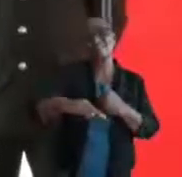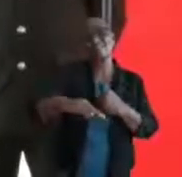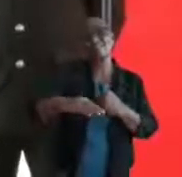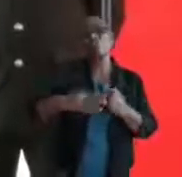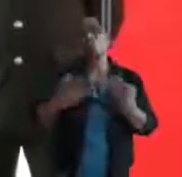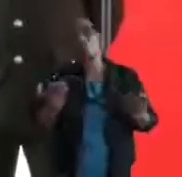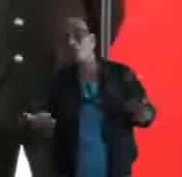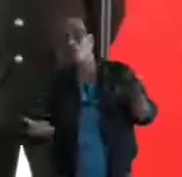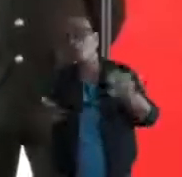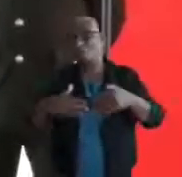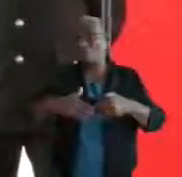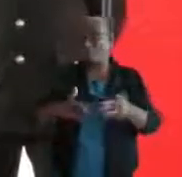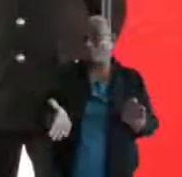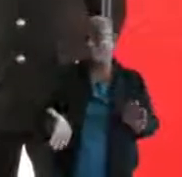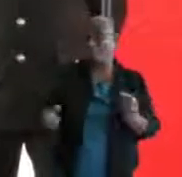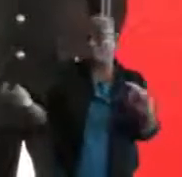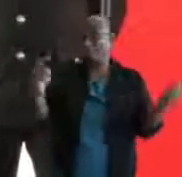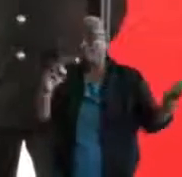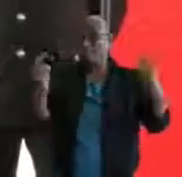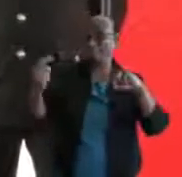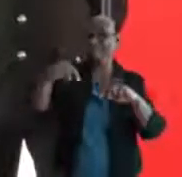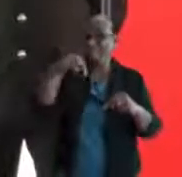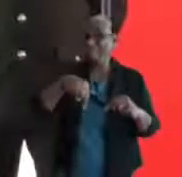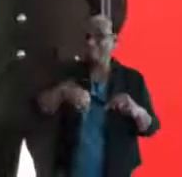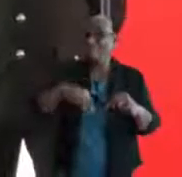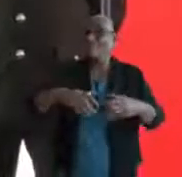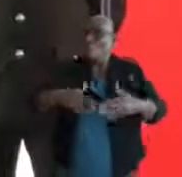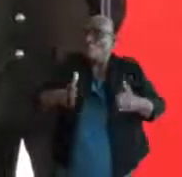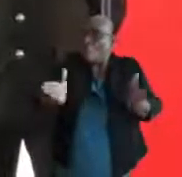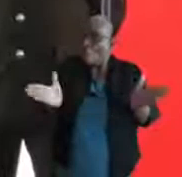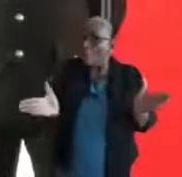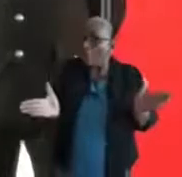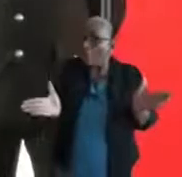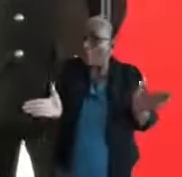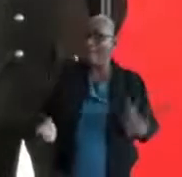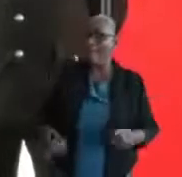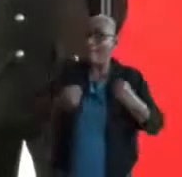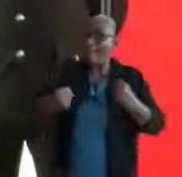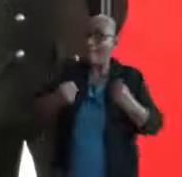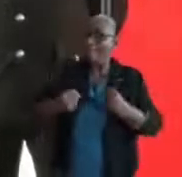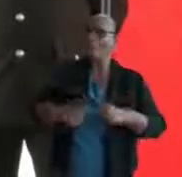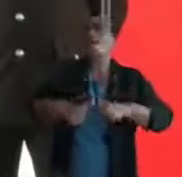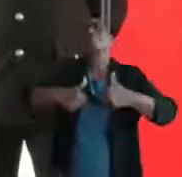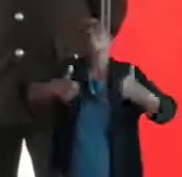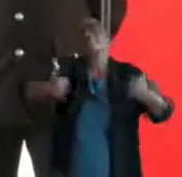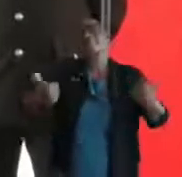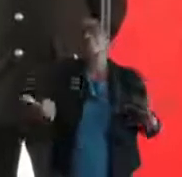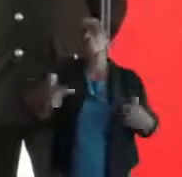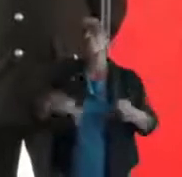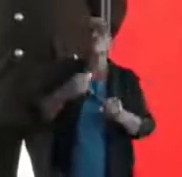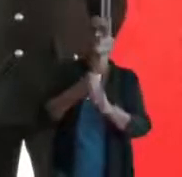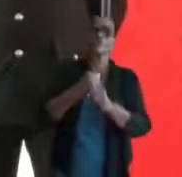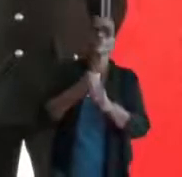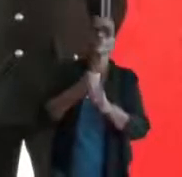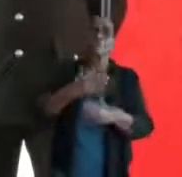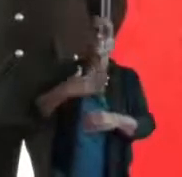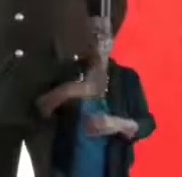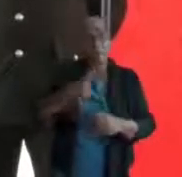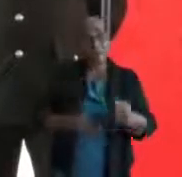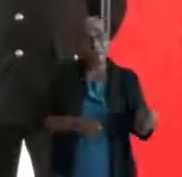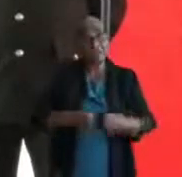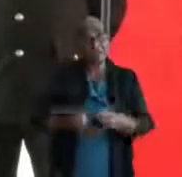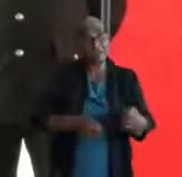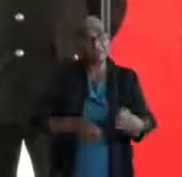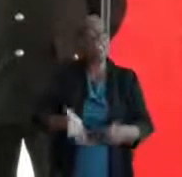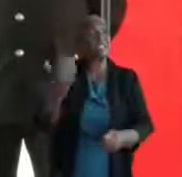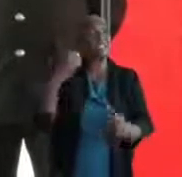terwijl het openbare debat zeg in alle openheid heftigheid en vrijheid valt er echt eet mijn regering sinds